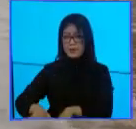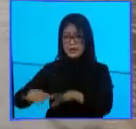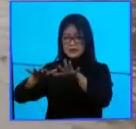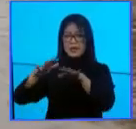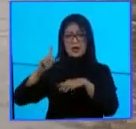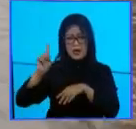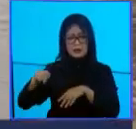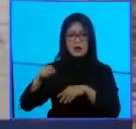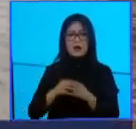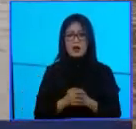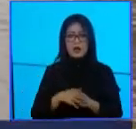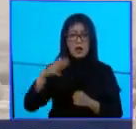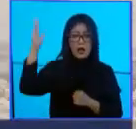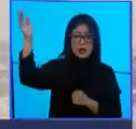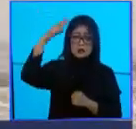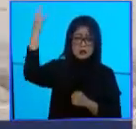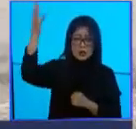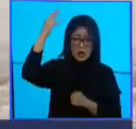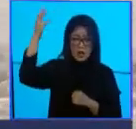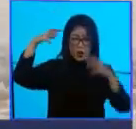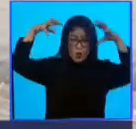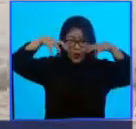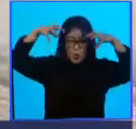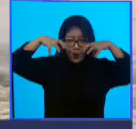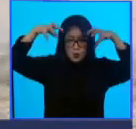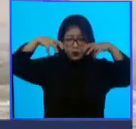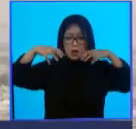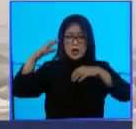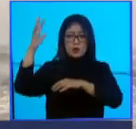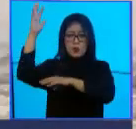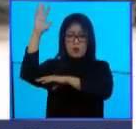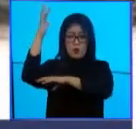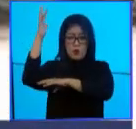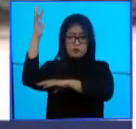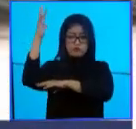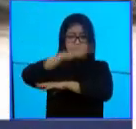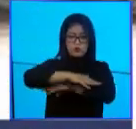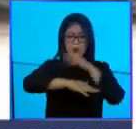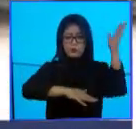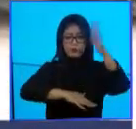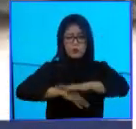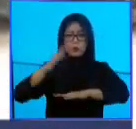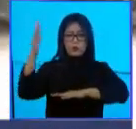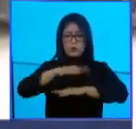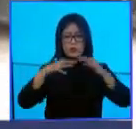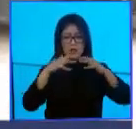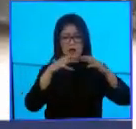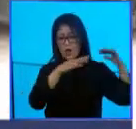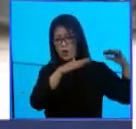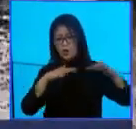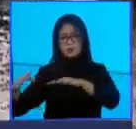Selain banjir, angin kencang dan hujan deras juga menyebabkan sejumlah pohon tumbang dan tanah longsor di sejumlah daerah di Kabupaten Padang Pariaman.